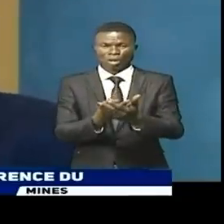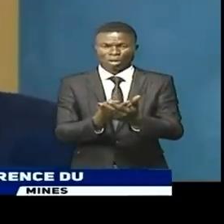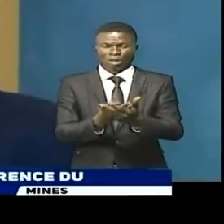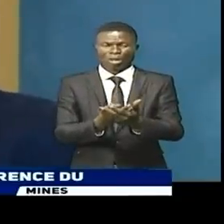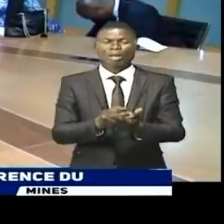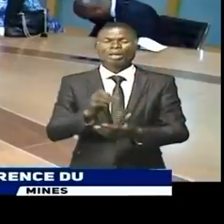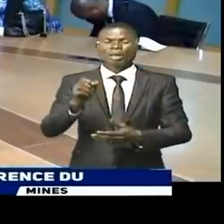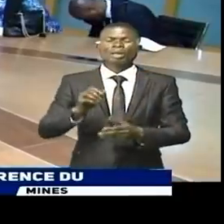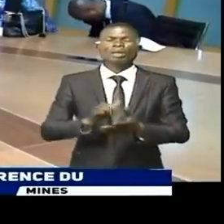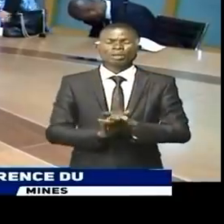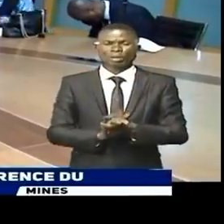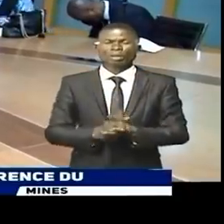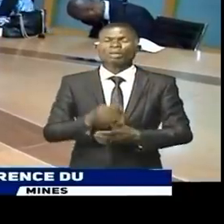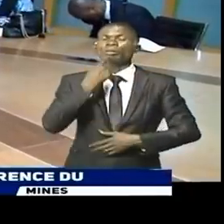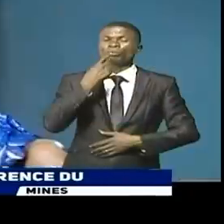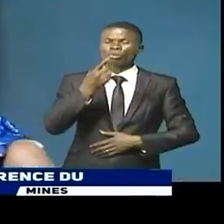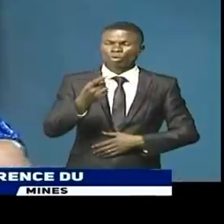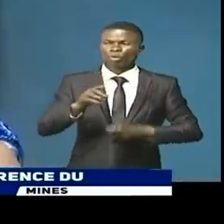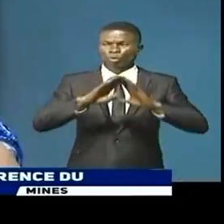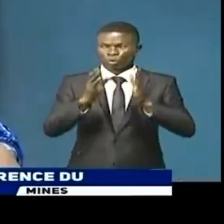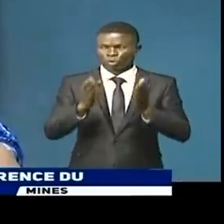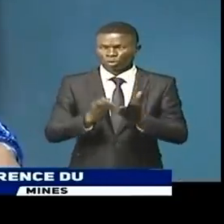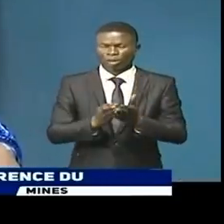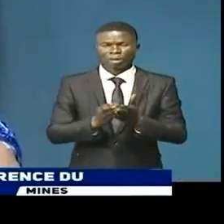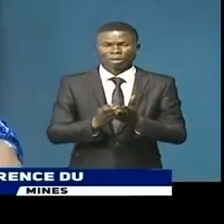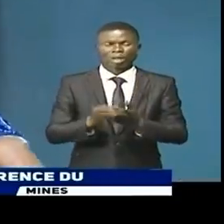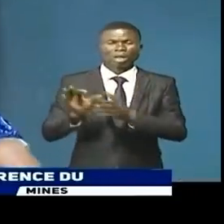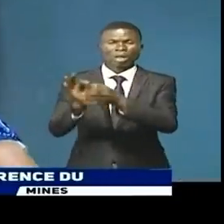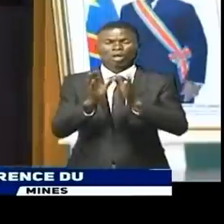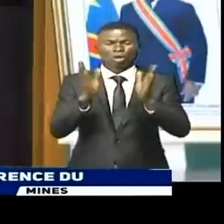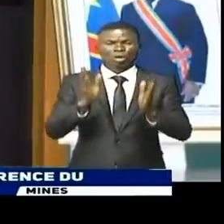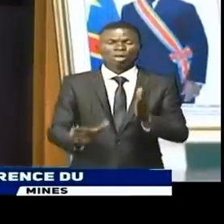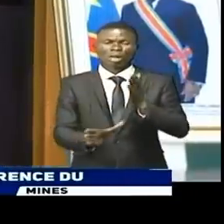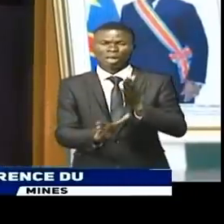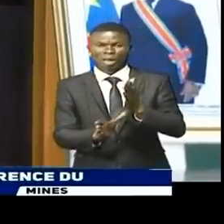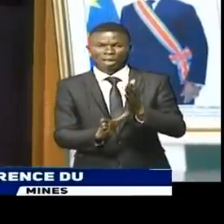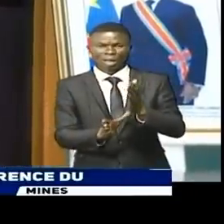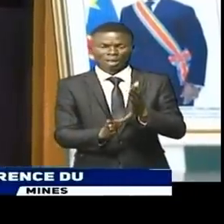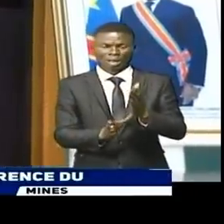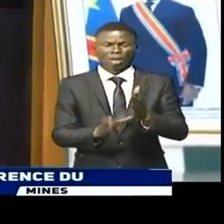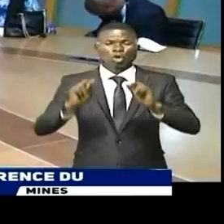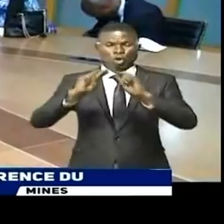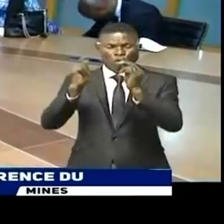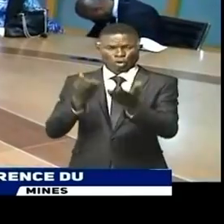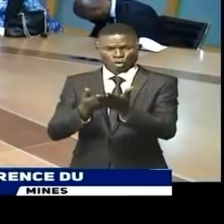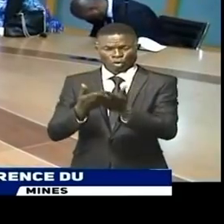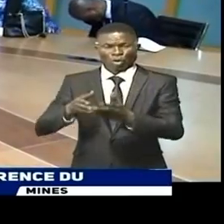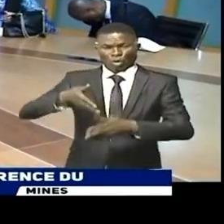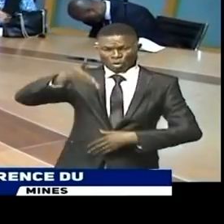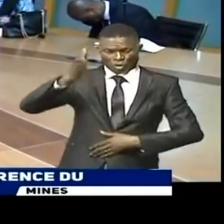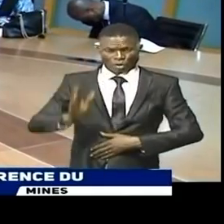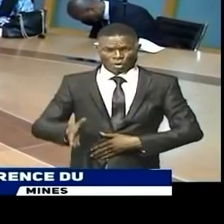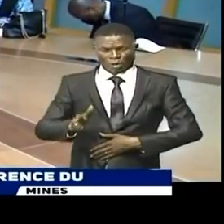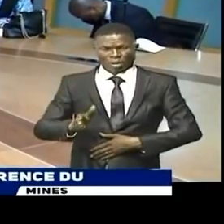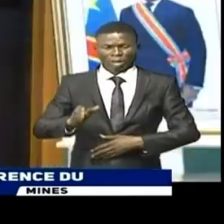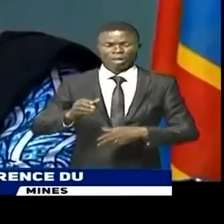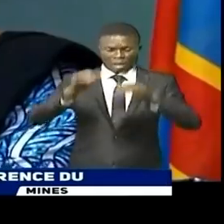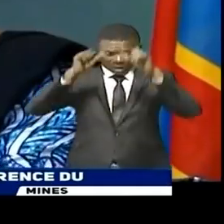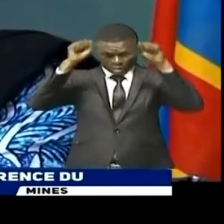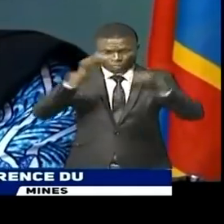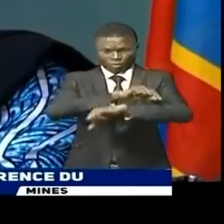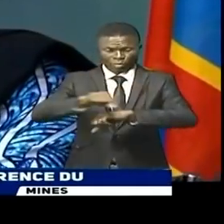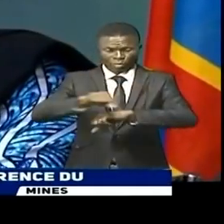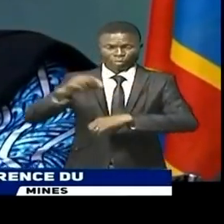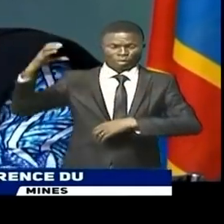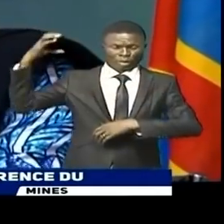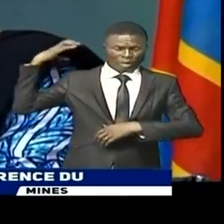sud africaine judith 6000 watts ou local accorde la triathlète 17 structures spécialisées de la présidence de la république on cherche